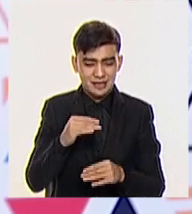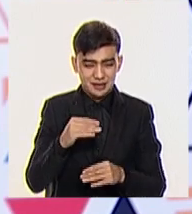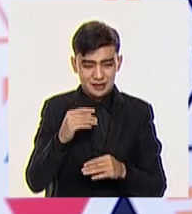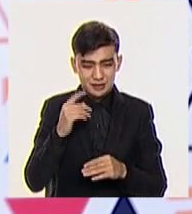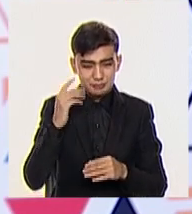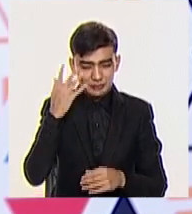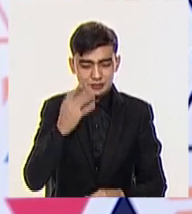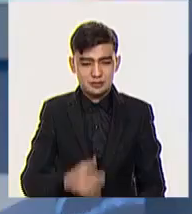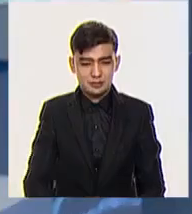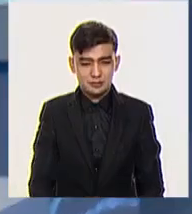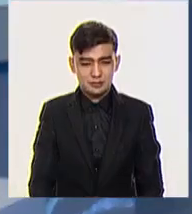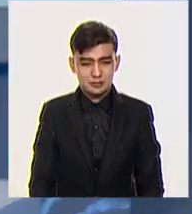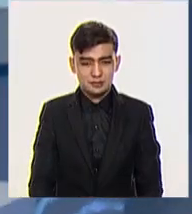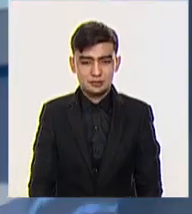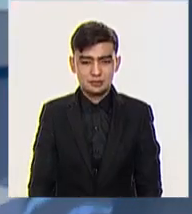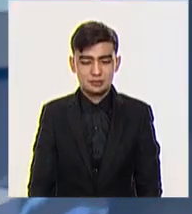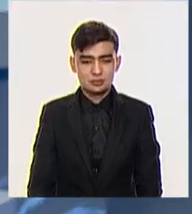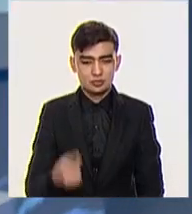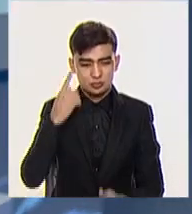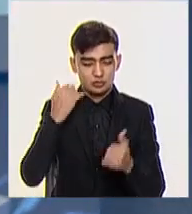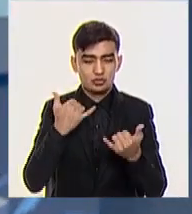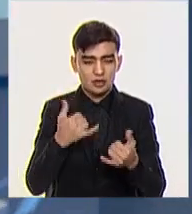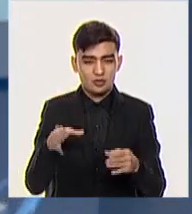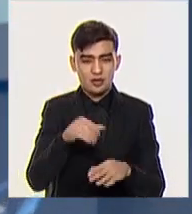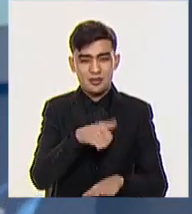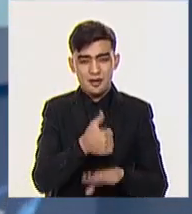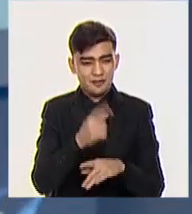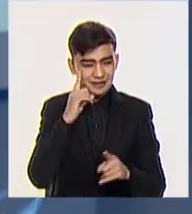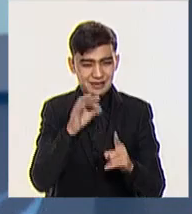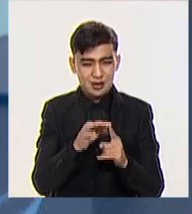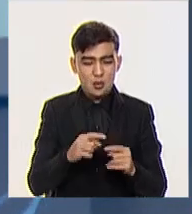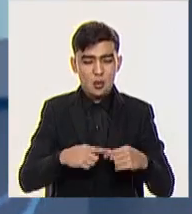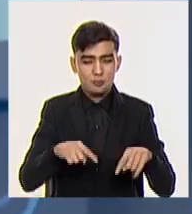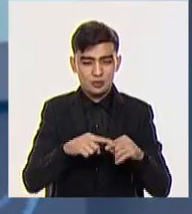Наталья. Думаю, сейчас у всех главная цель общая. Спасибо, Оскар.